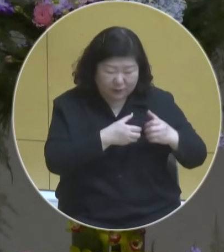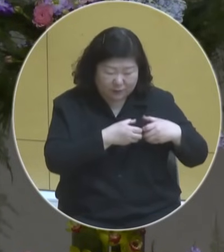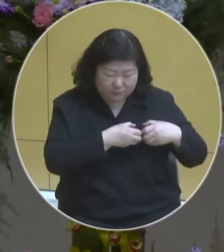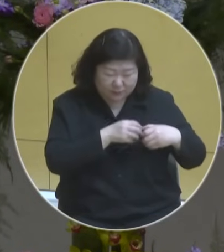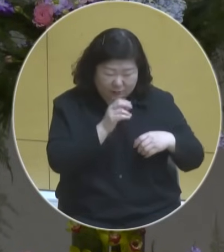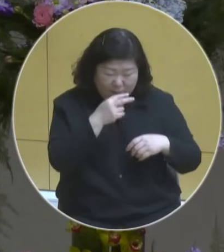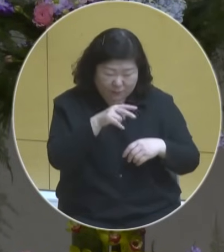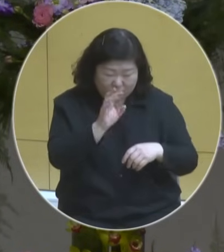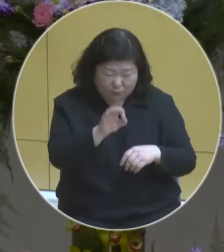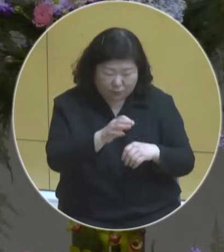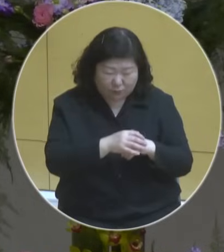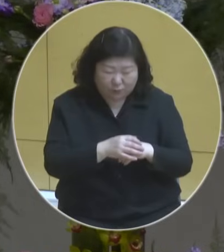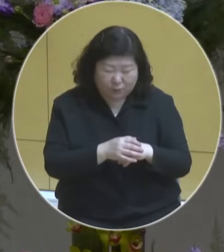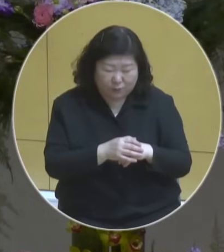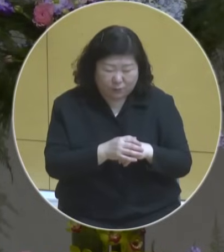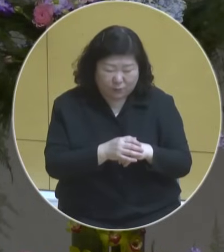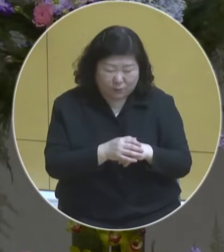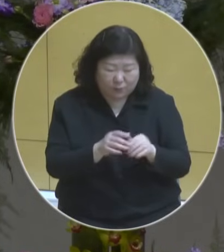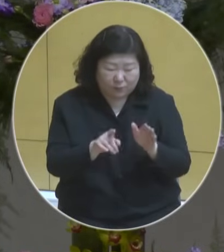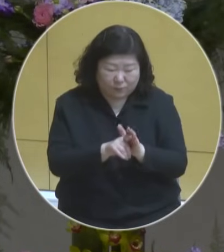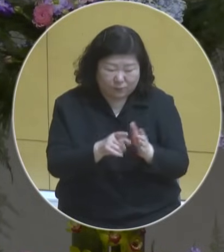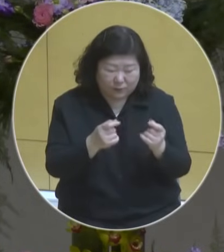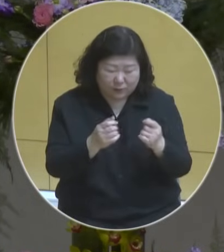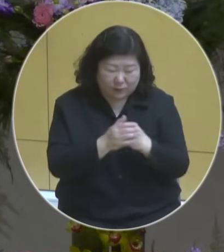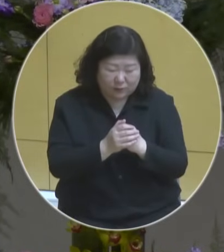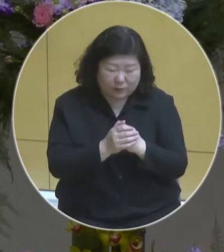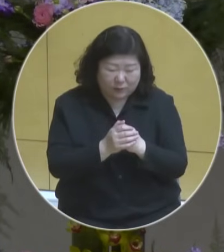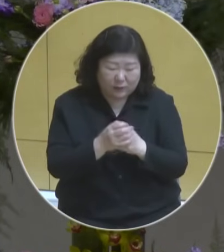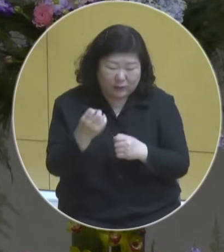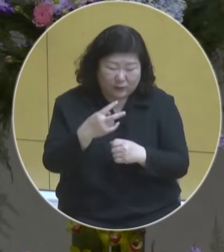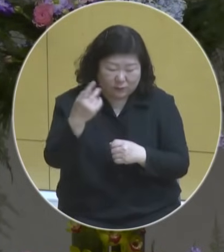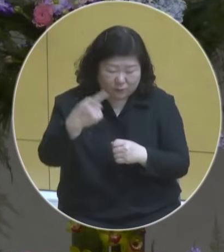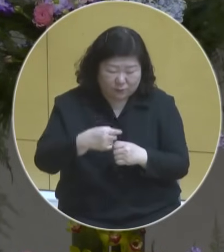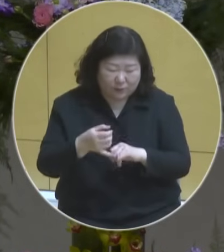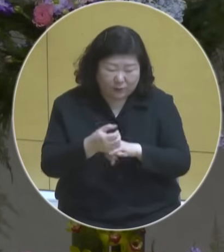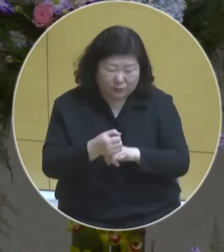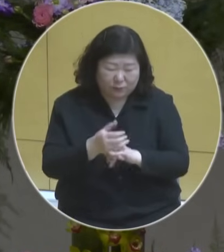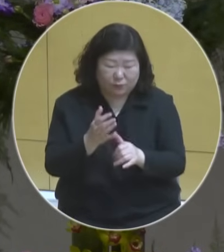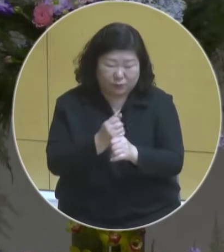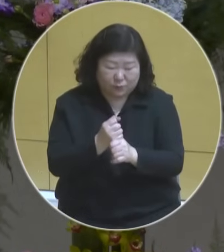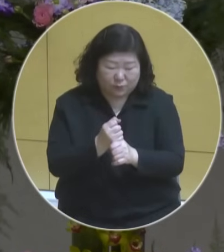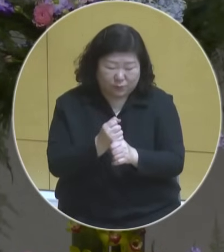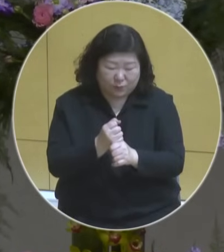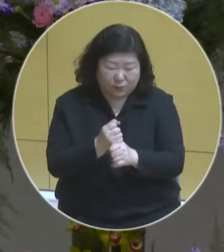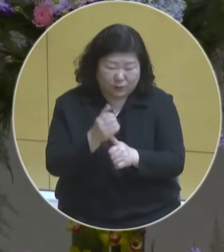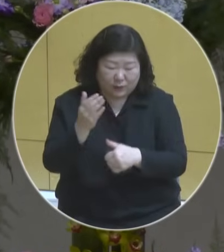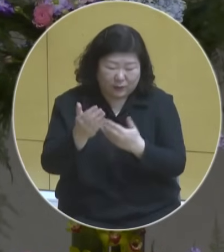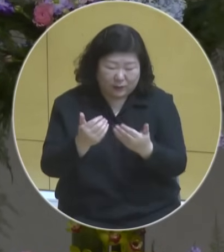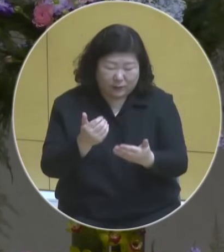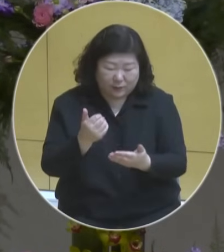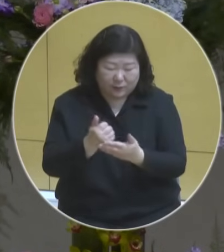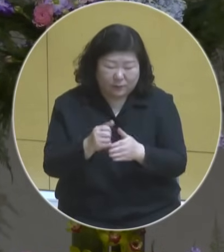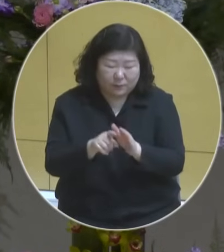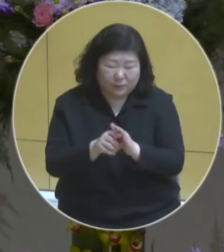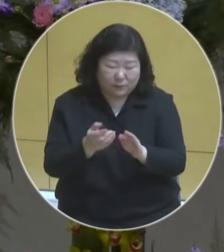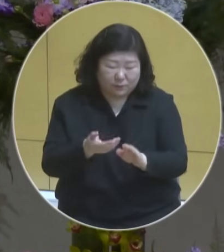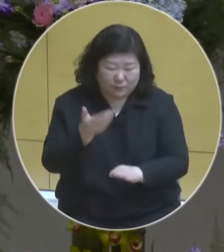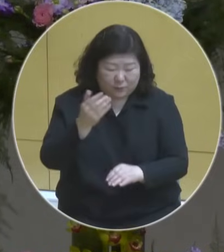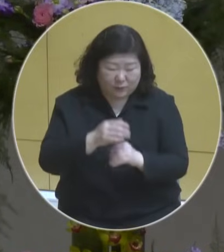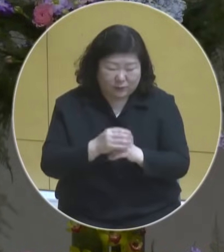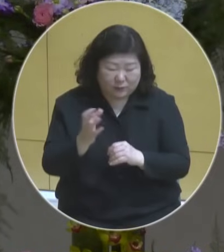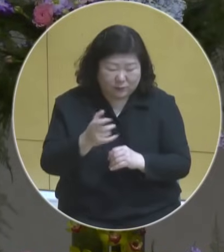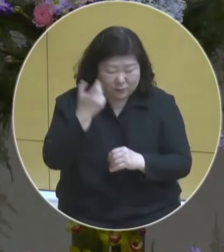주신 그 약속을 붙들고 믿음으로 걸어가는 예배 위해 하나님께서 성령으로 충만케 하여 주셔서 주님이